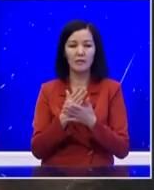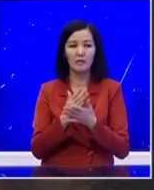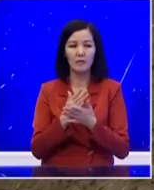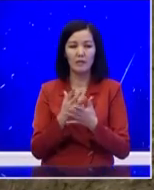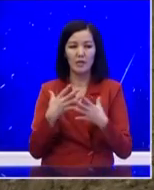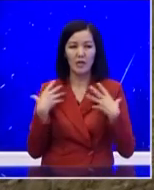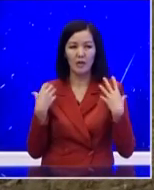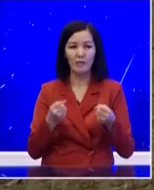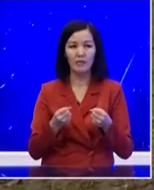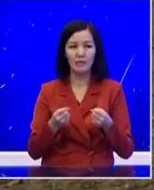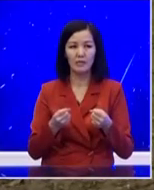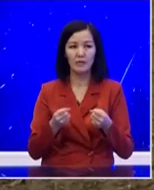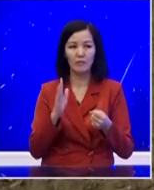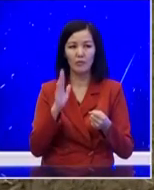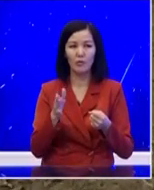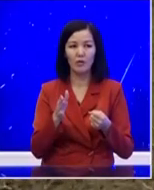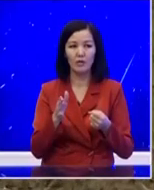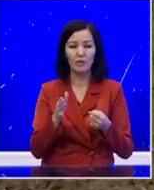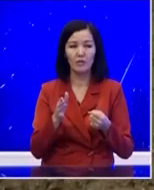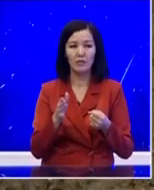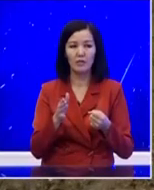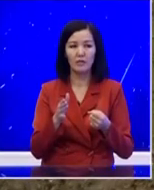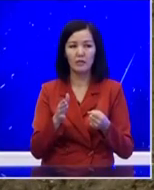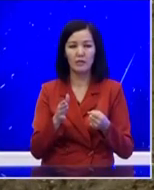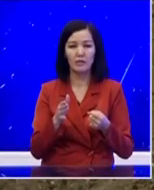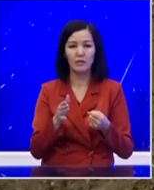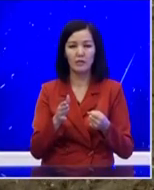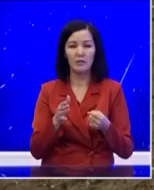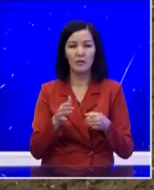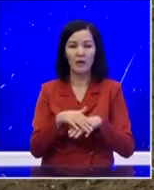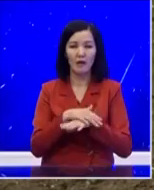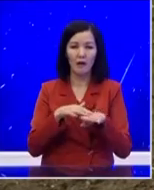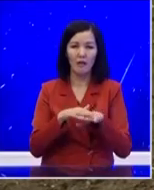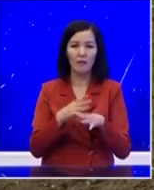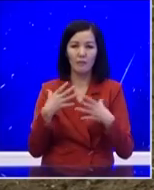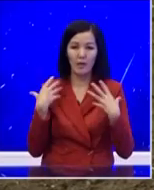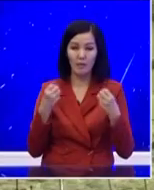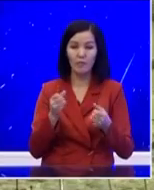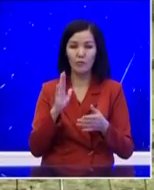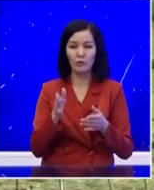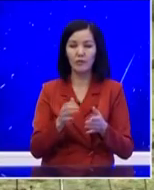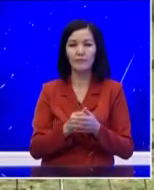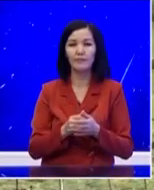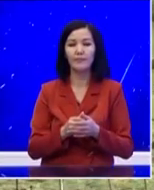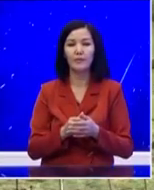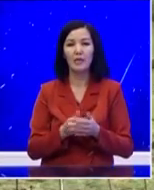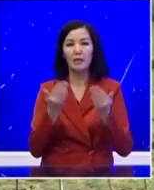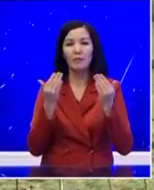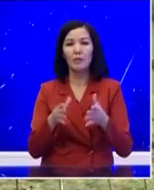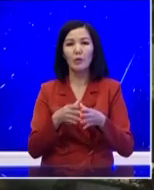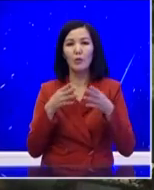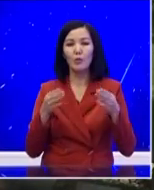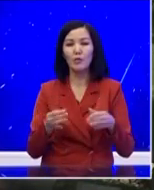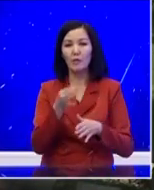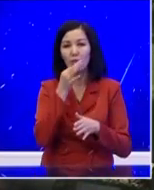Амын есен өтей, мұны жайлап әледен ел жұртыма жемісін жегісін. Аспантауға биыл көктем